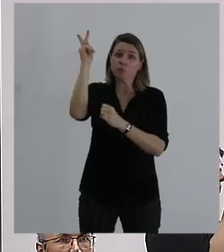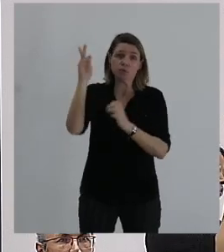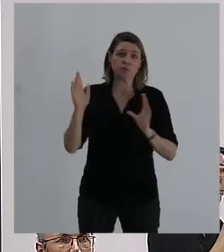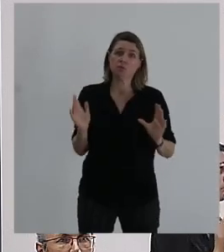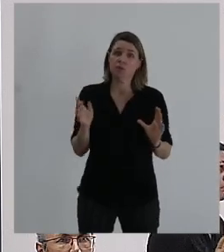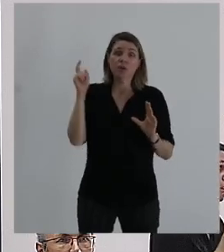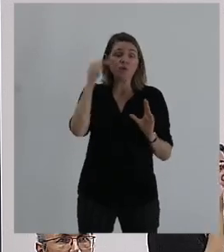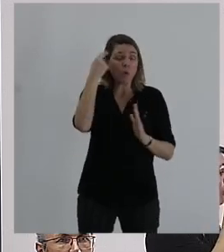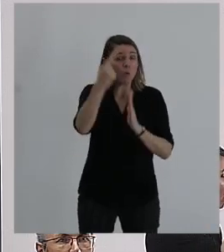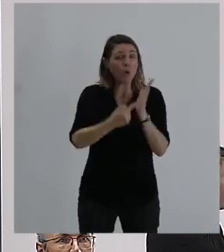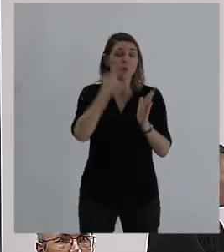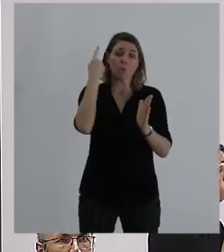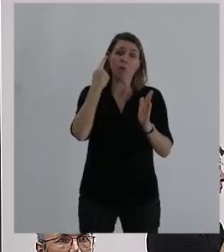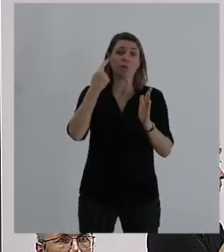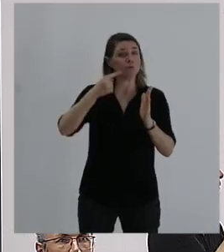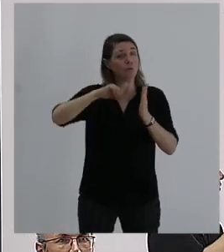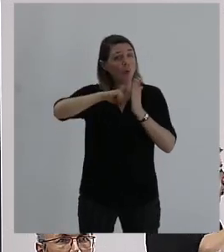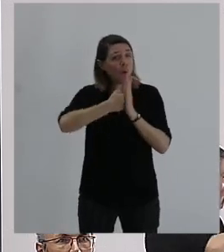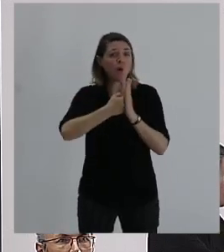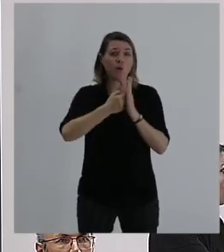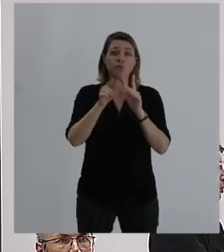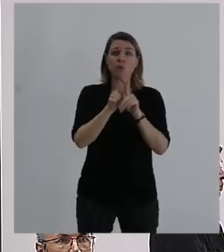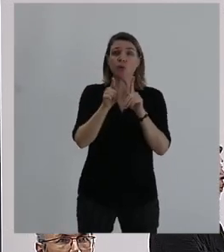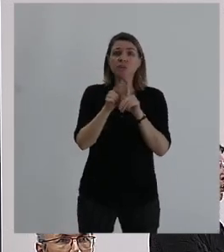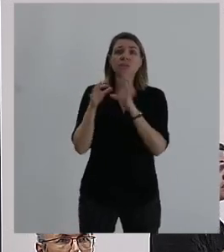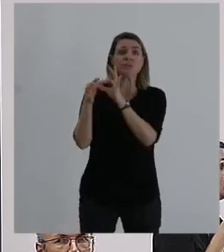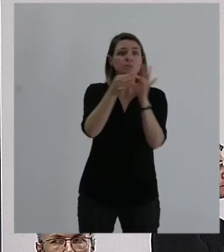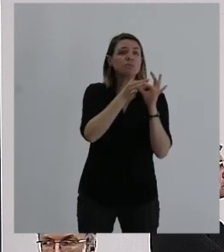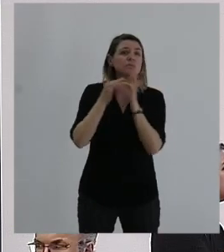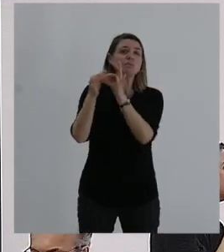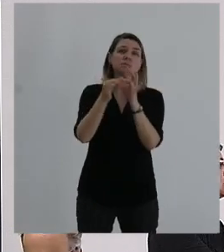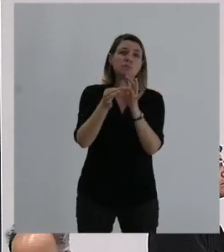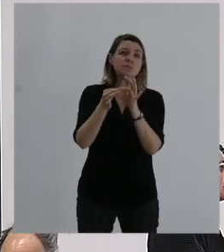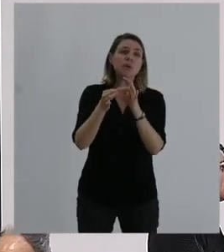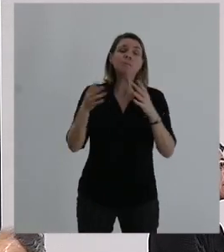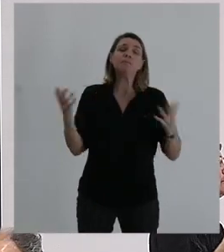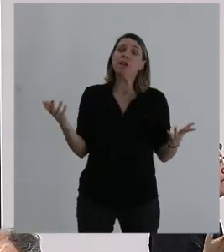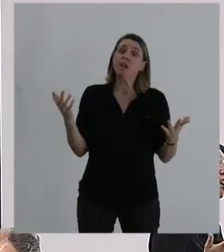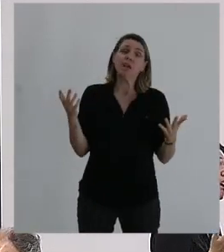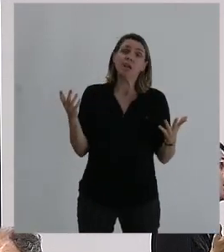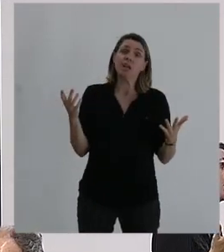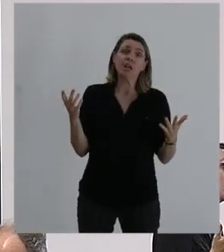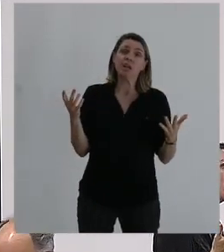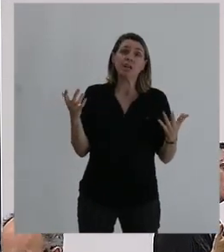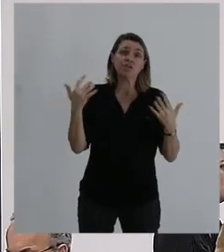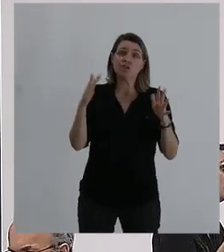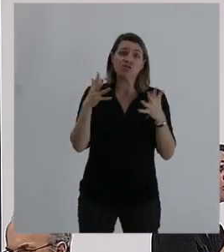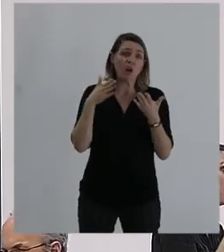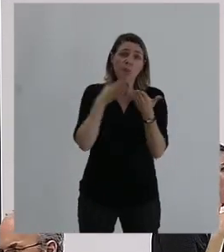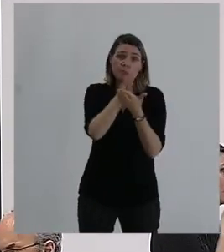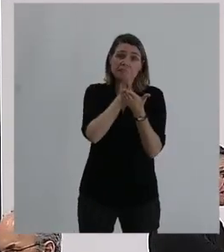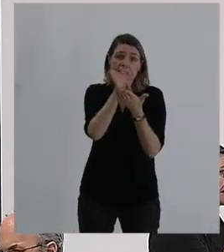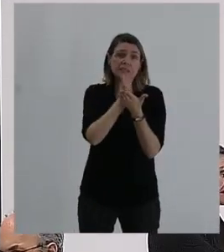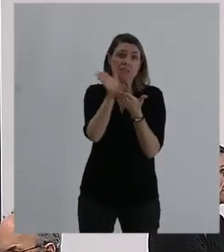Il faut revoir et renforcer la coopération avec le PCSI, notamment. Et voilà déjà quelques